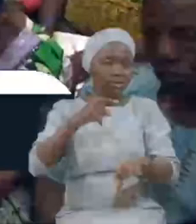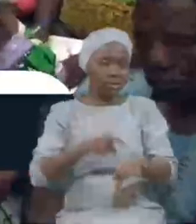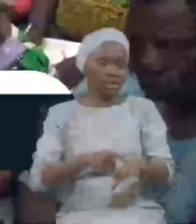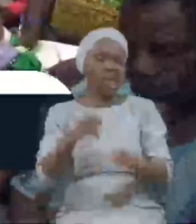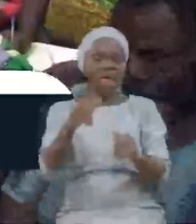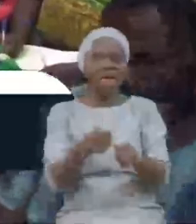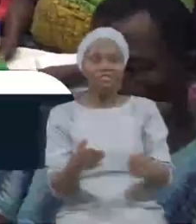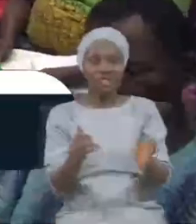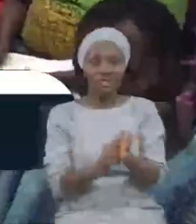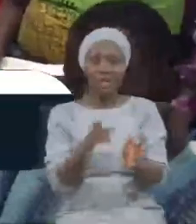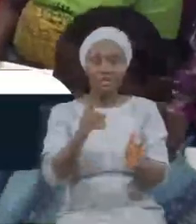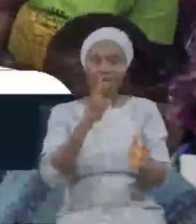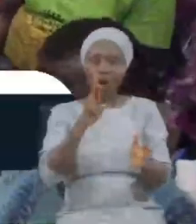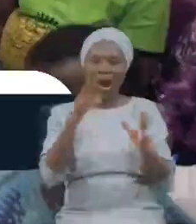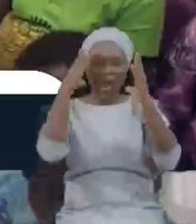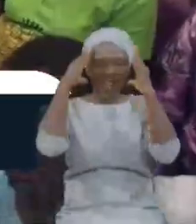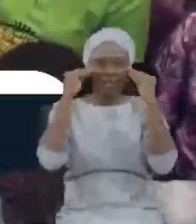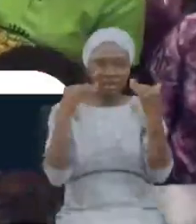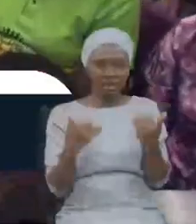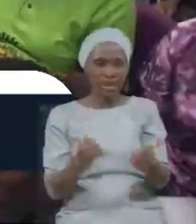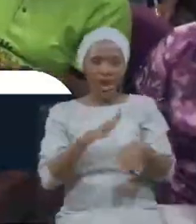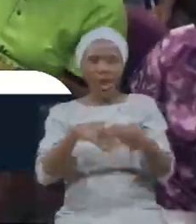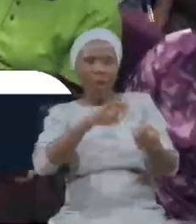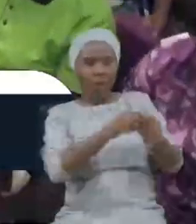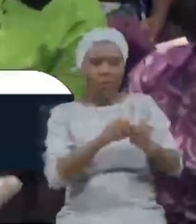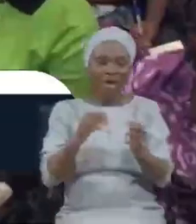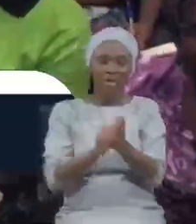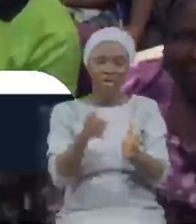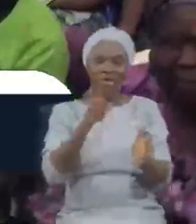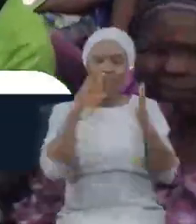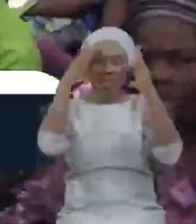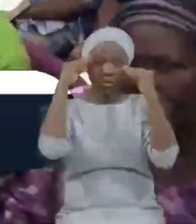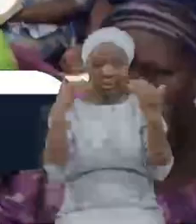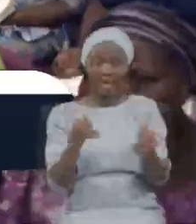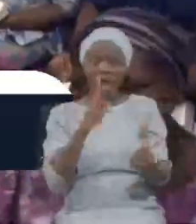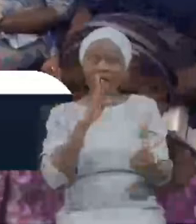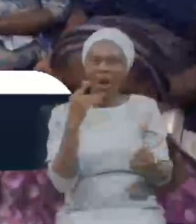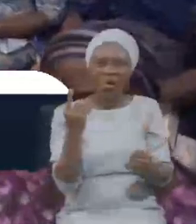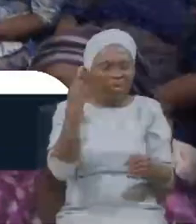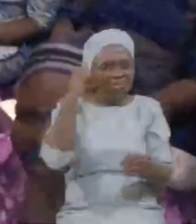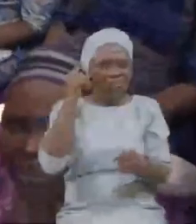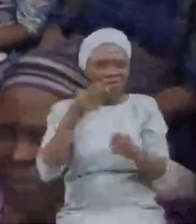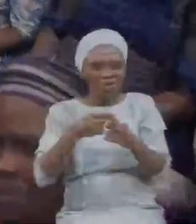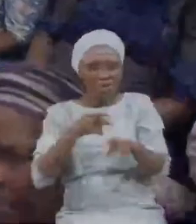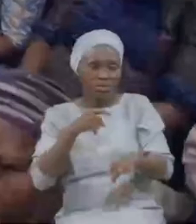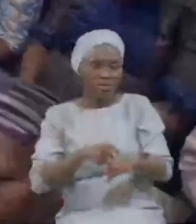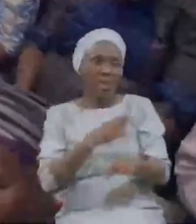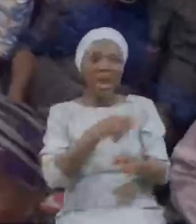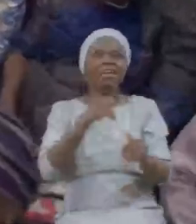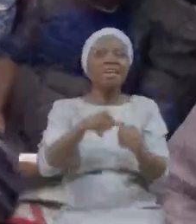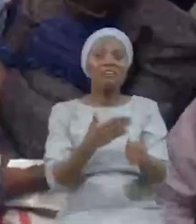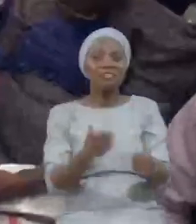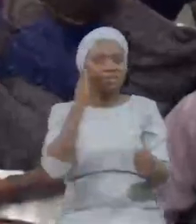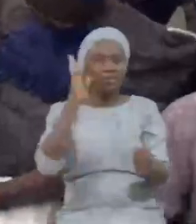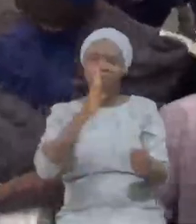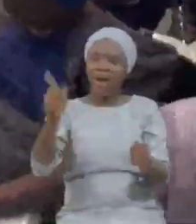traversez, tous les défis que vous traversez, c'est pour un temps. Et en peu de minutes, tout sera ôté